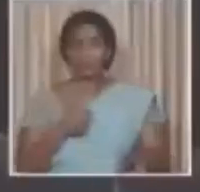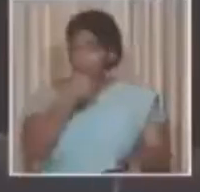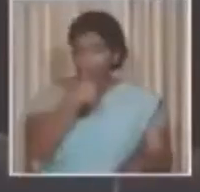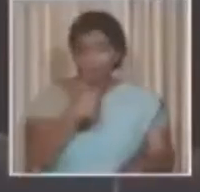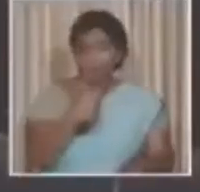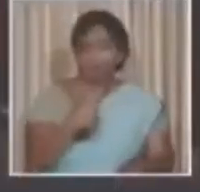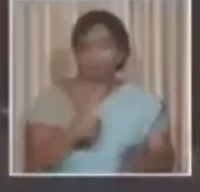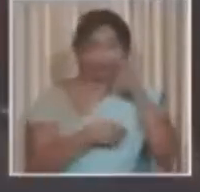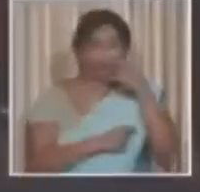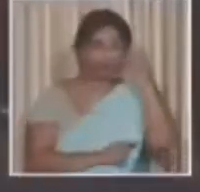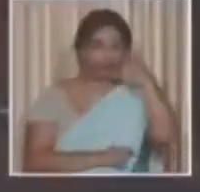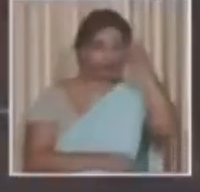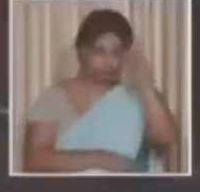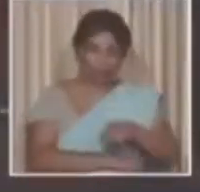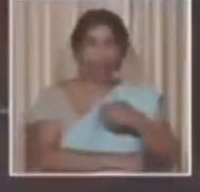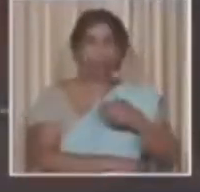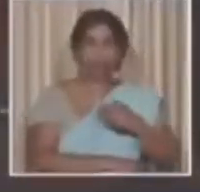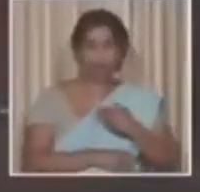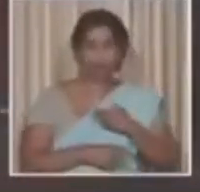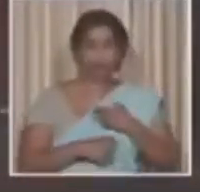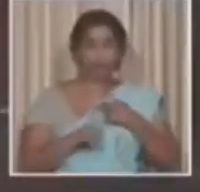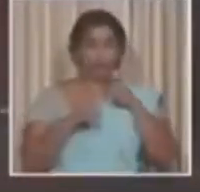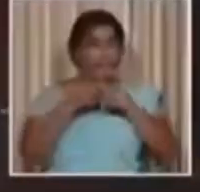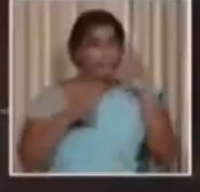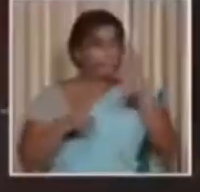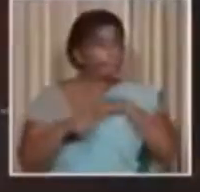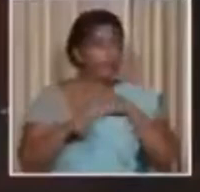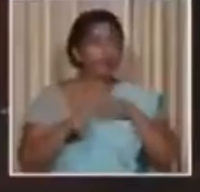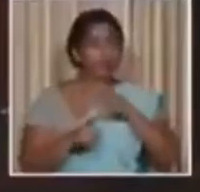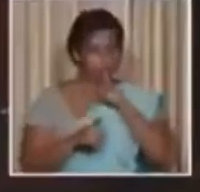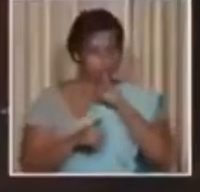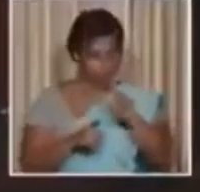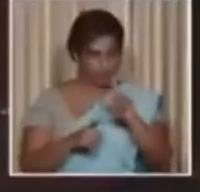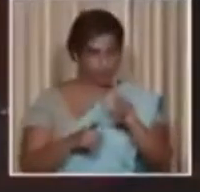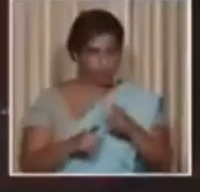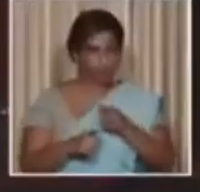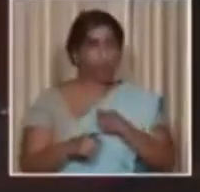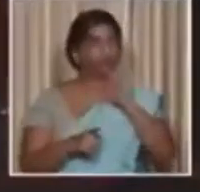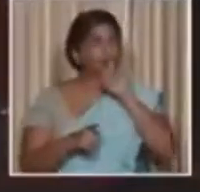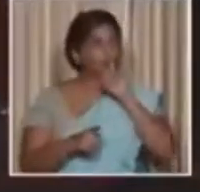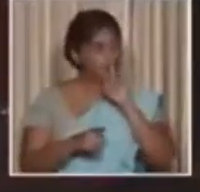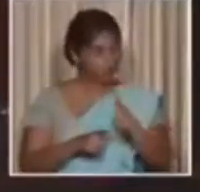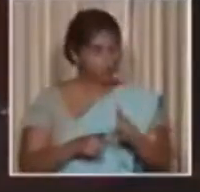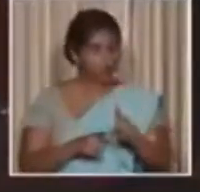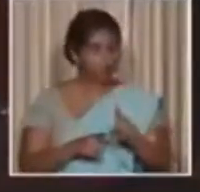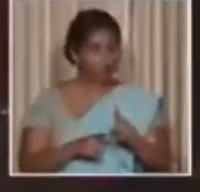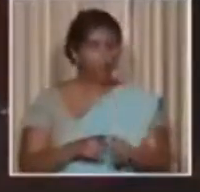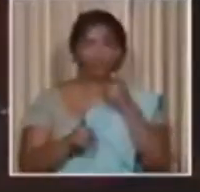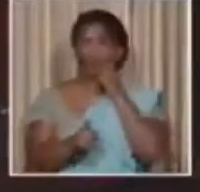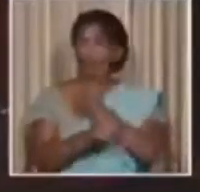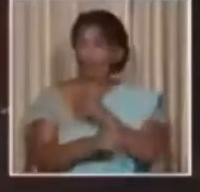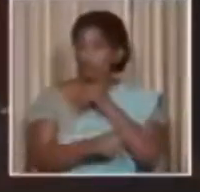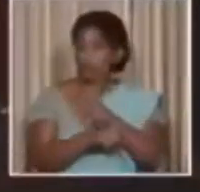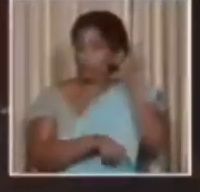ඔබ තුමා උගත් මනුස්සයෙක් හැටියට මම දැන් ඒකට එකඟ නැහැ කියන එක මම කිව්වා. හරි. හරි මම ඔබ තුමාට කියන්නේ මෙතන ගුරුවරු